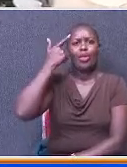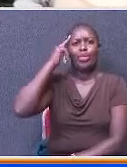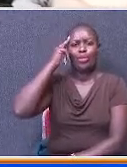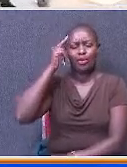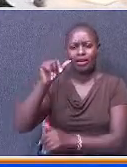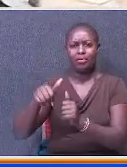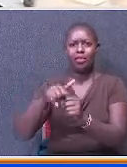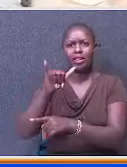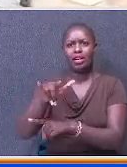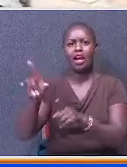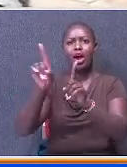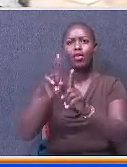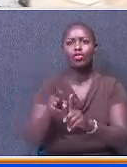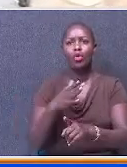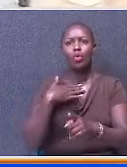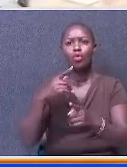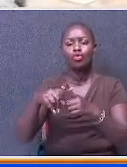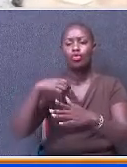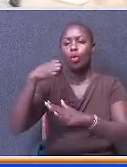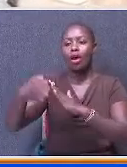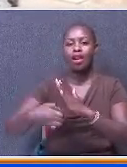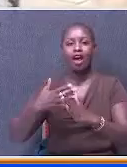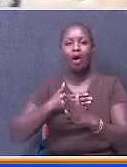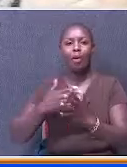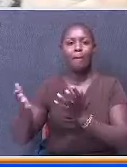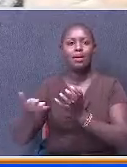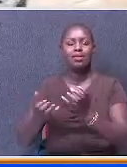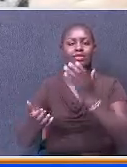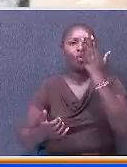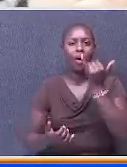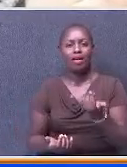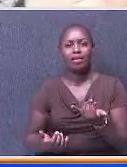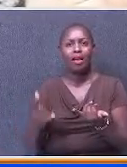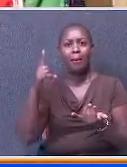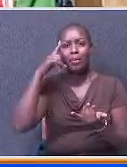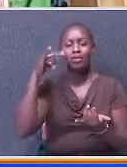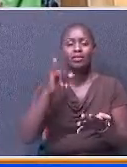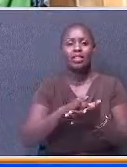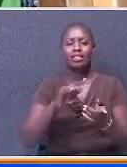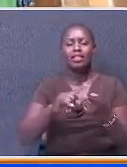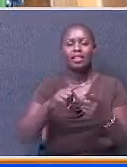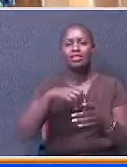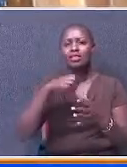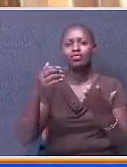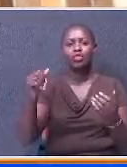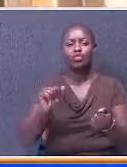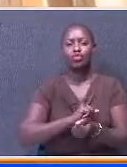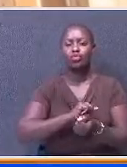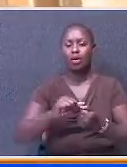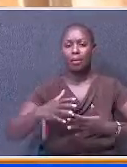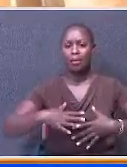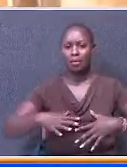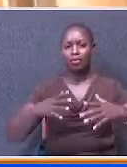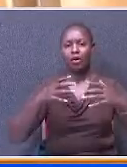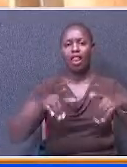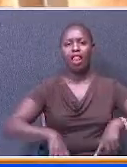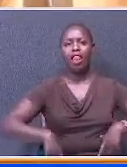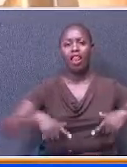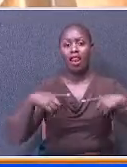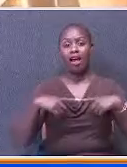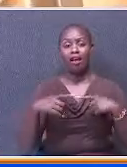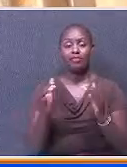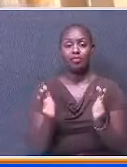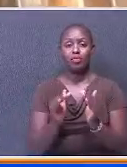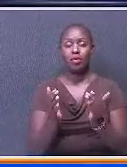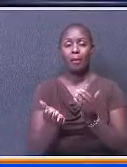hivyo, na anataka kutumaliza kwa nini. Juu hiyo ni kumaliza watu wadogo. Olo Hores TV 47 kutoka kaunti